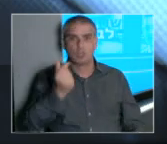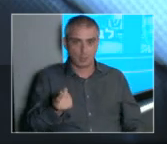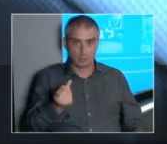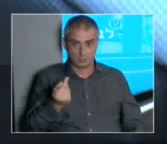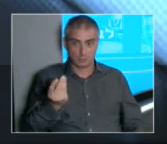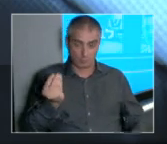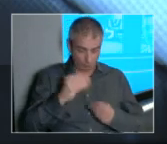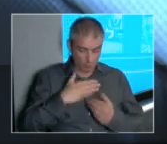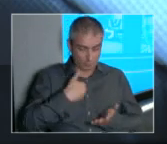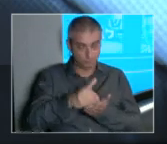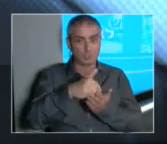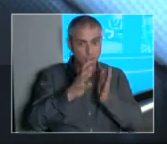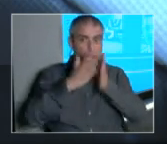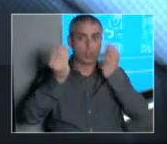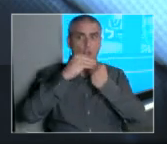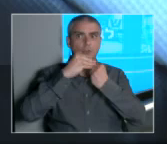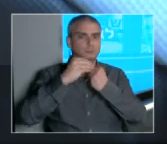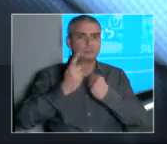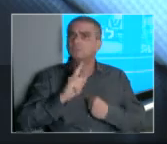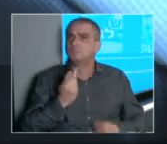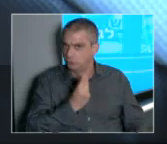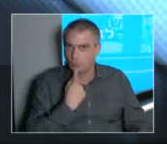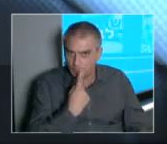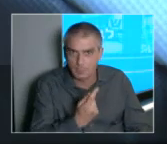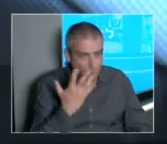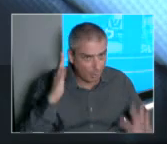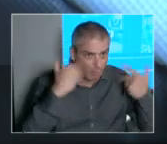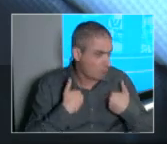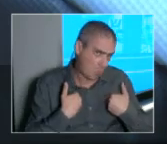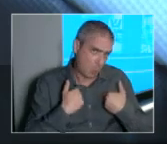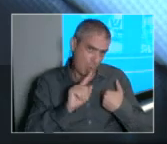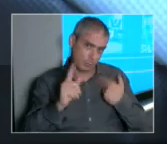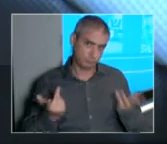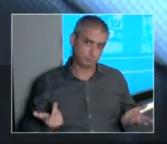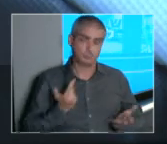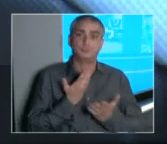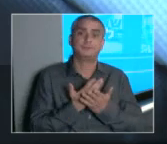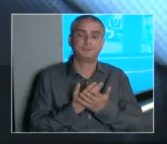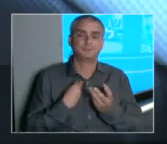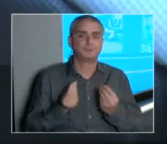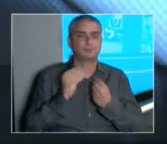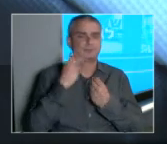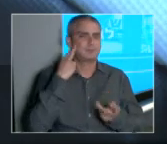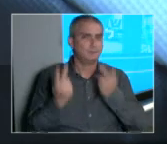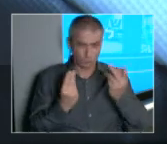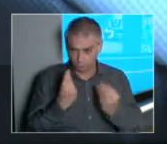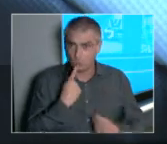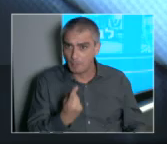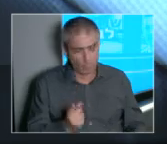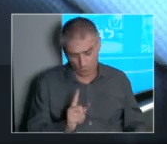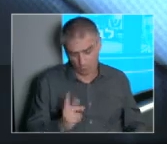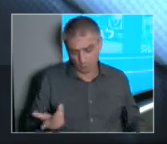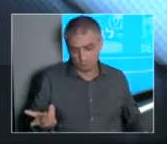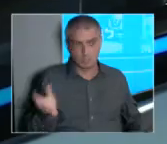ועוד בידי להגדיל את זה בעוד, הרי מישהו בא לשבח אותי? לא. העובדה שהספתי מיטות, מישהו מדבר על זה? לא.